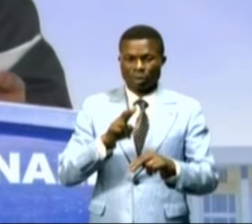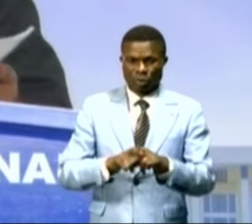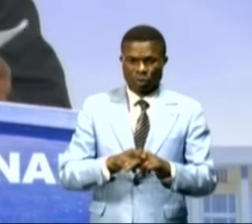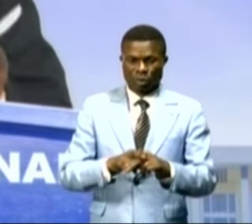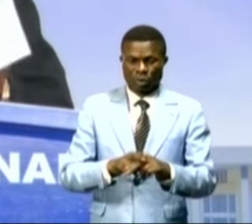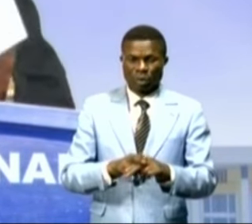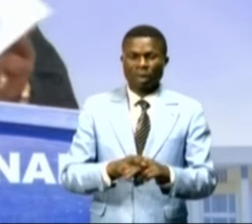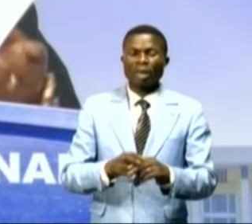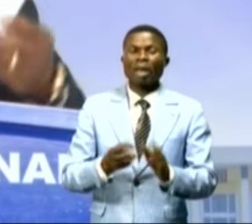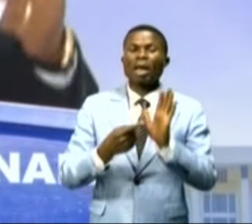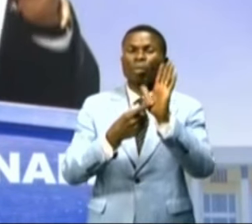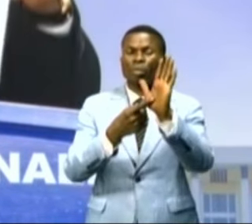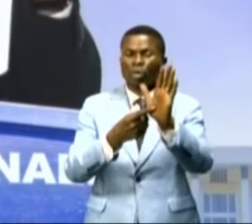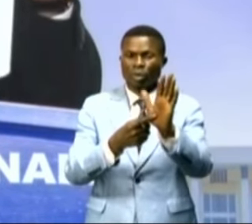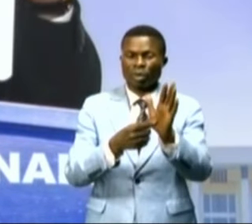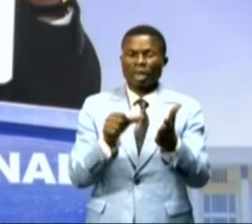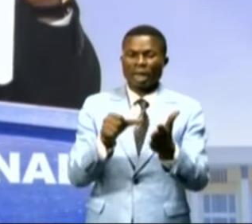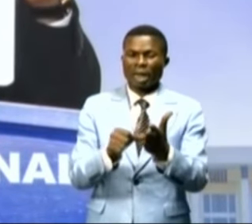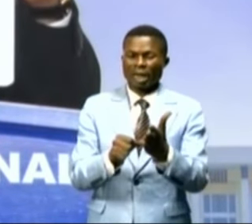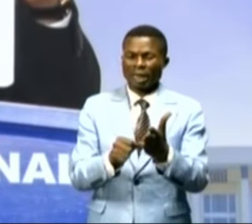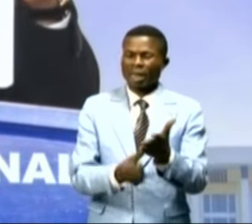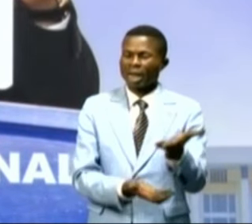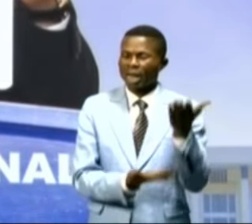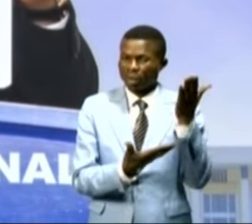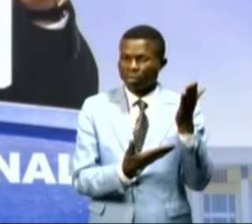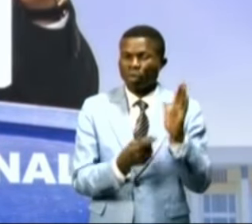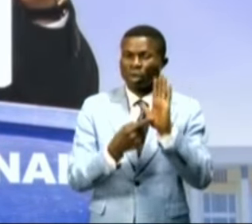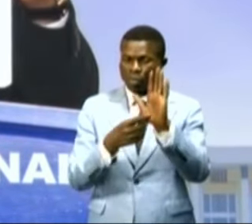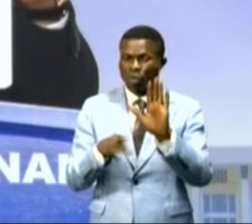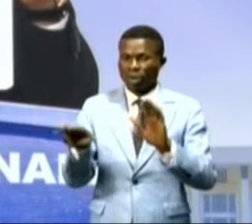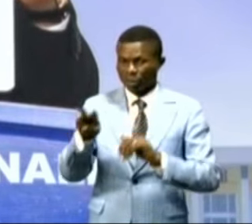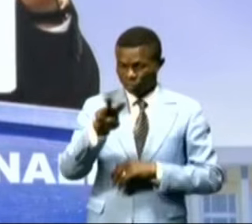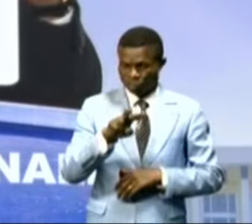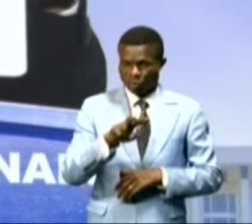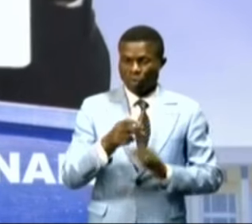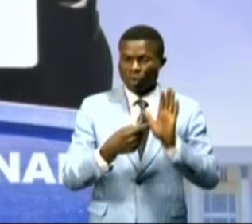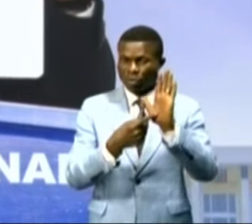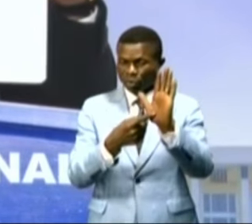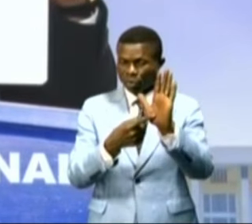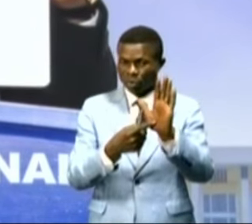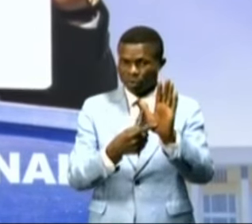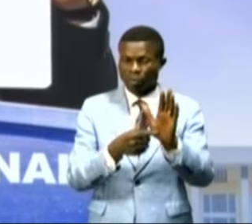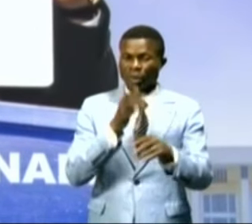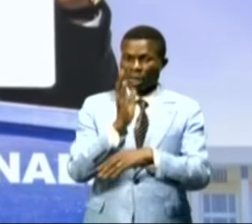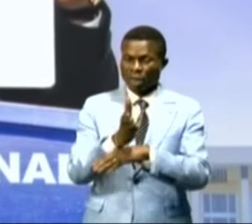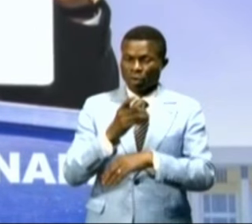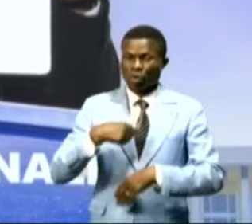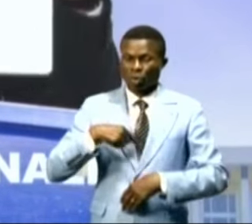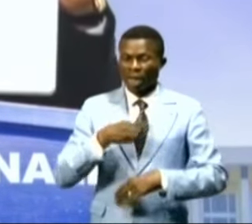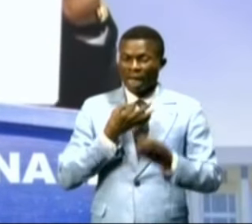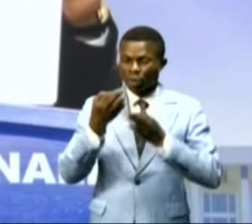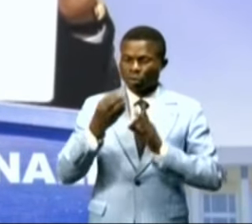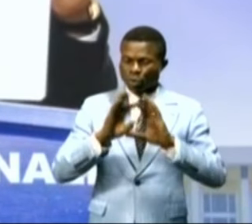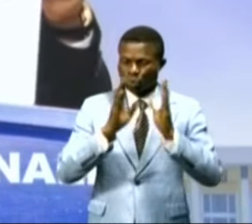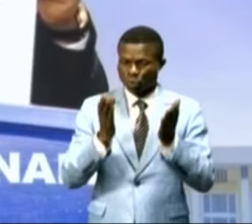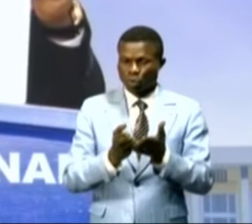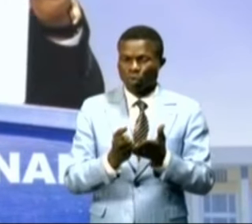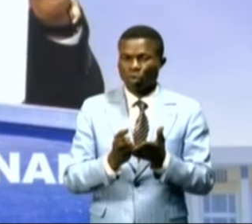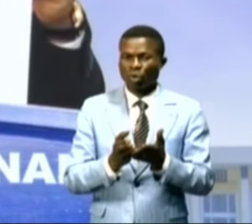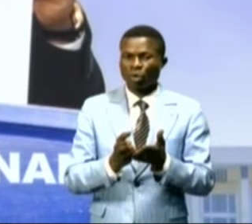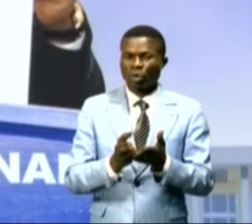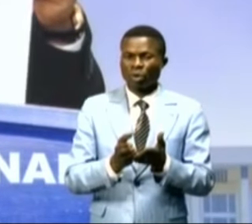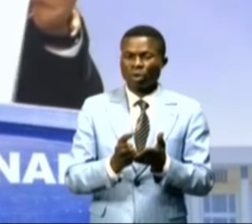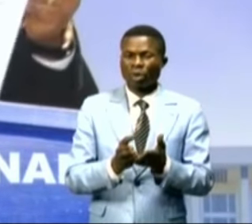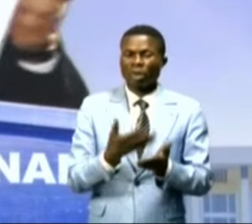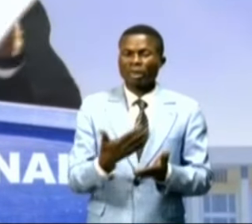ont présenté cette note technique que vous voyez ici, pour nous conseiller sur la manière de faire